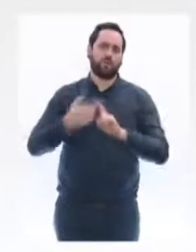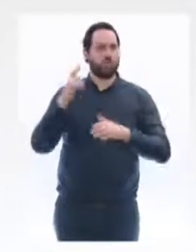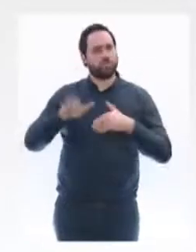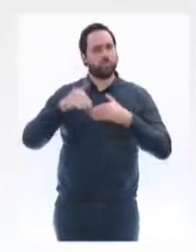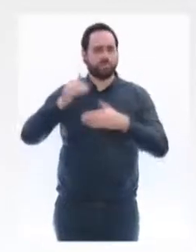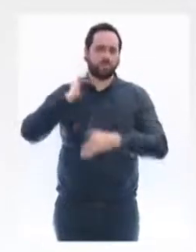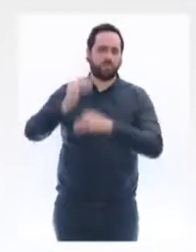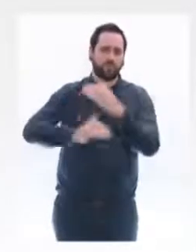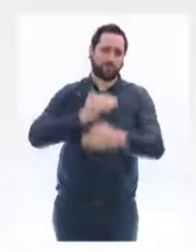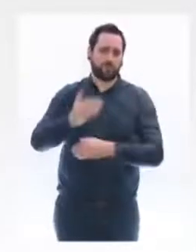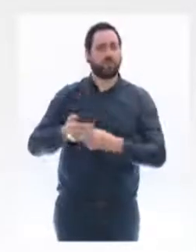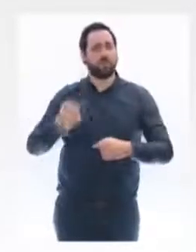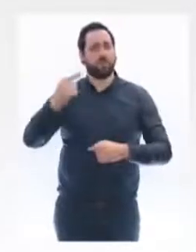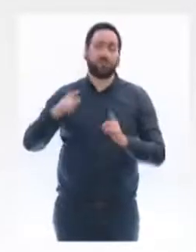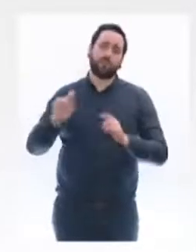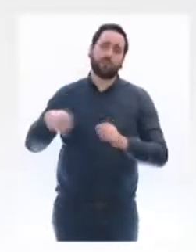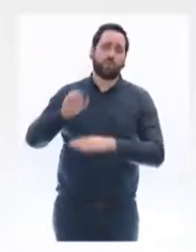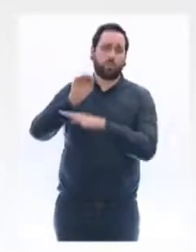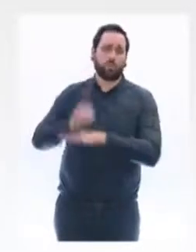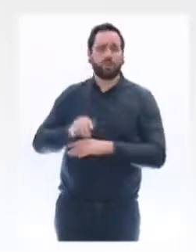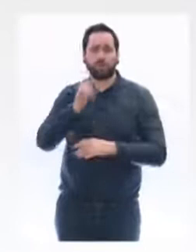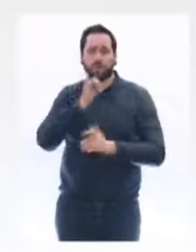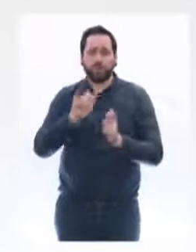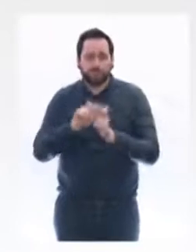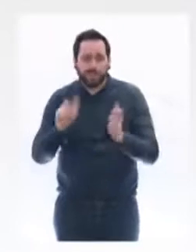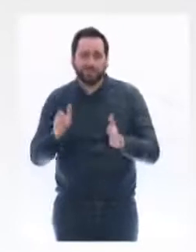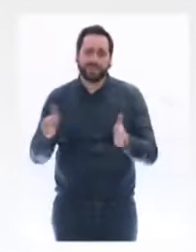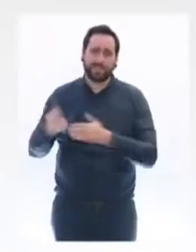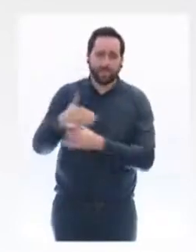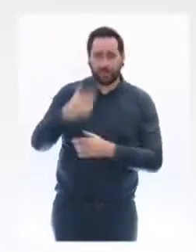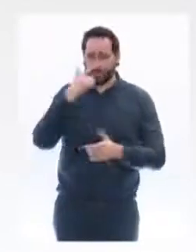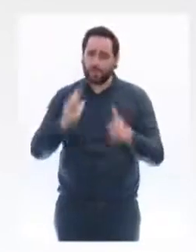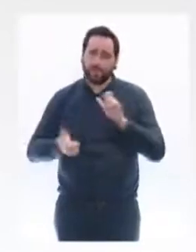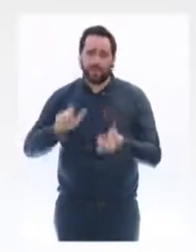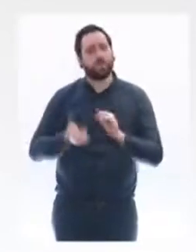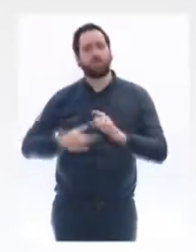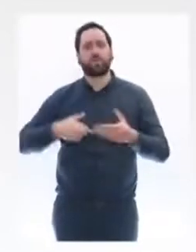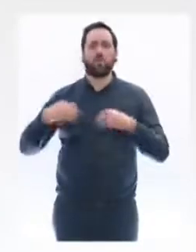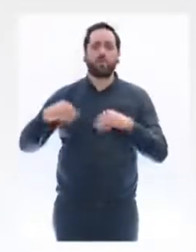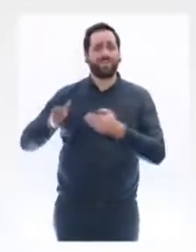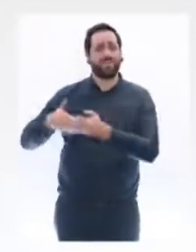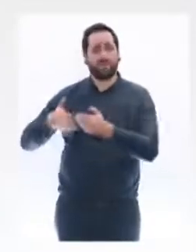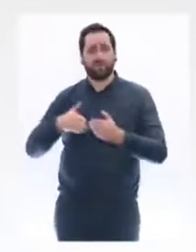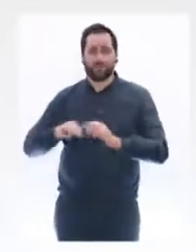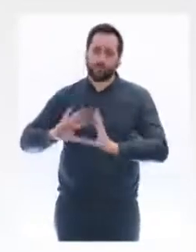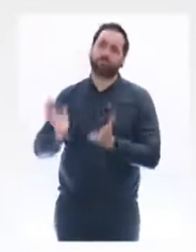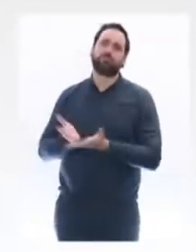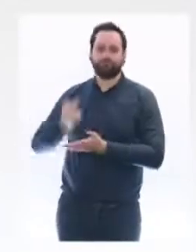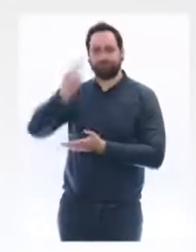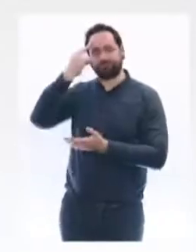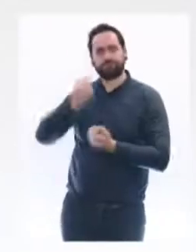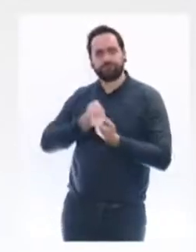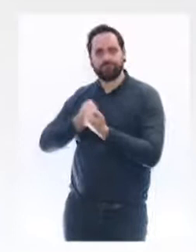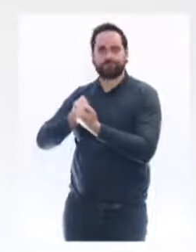indépendants plus petites entreprises de secteurs qui sont plus toucher à tous les commerces qui ont été fermés tout en engageant sans délai